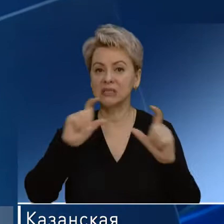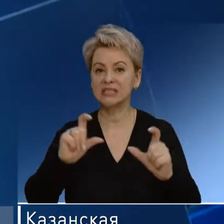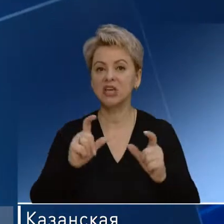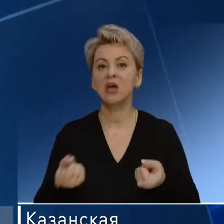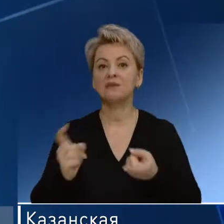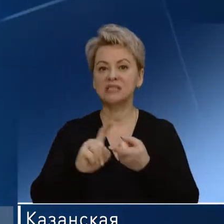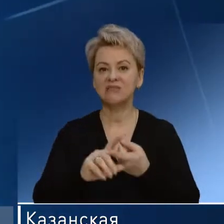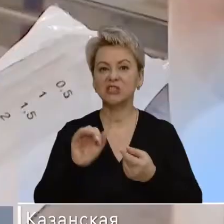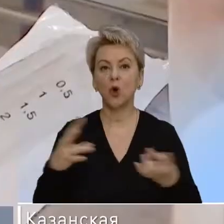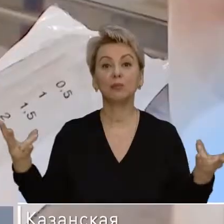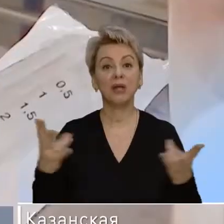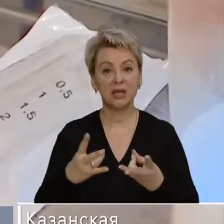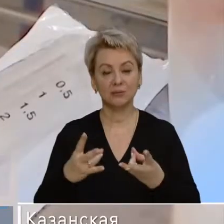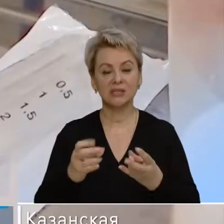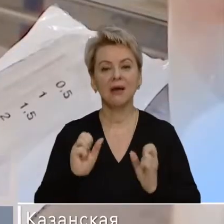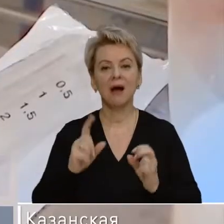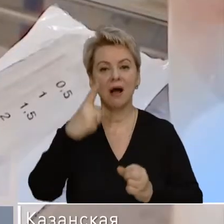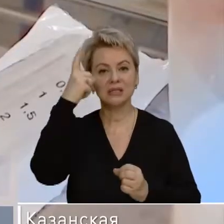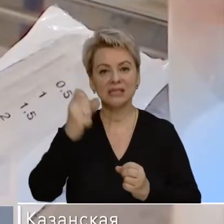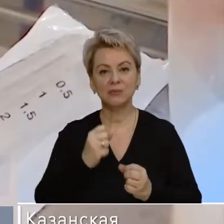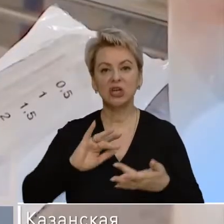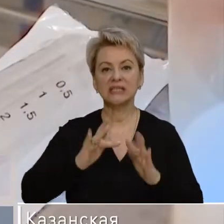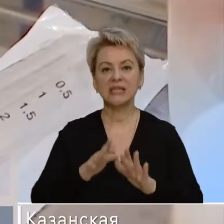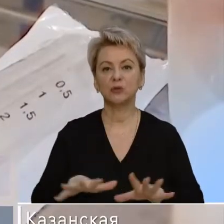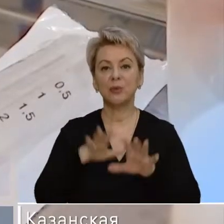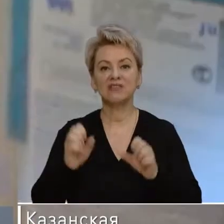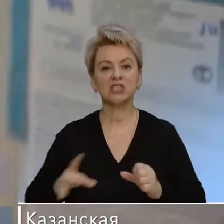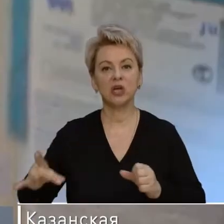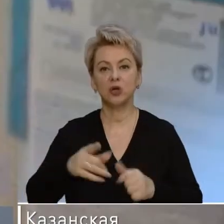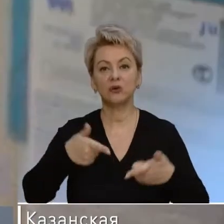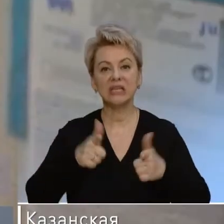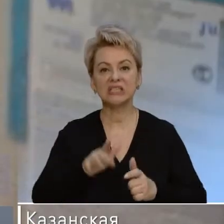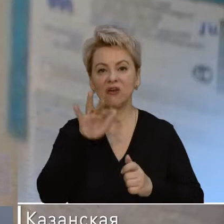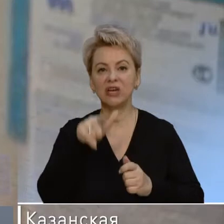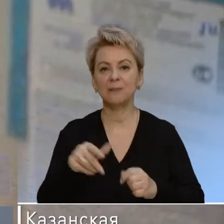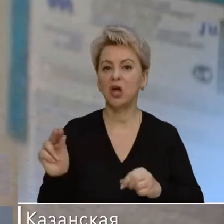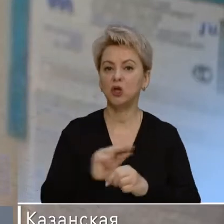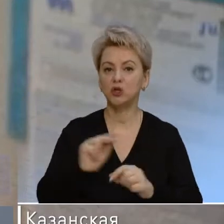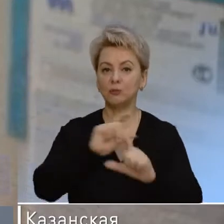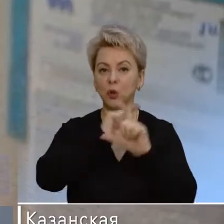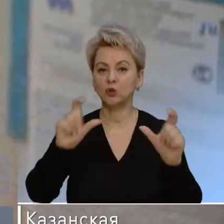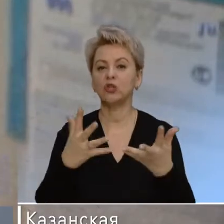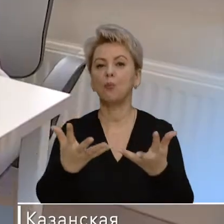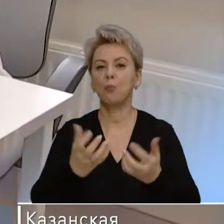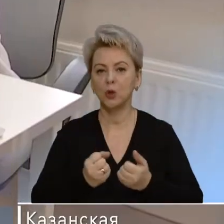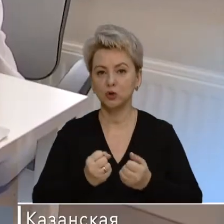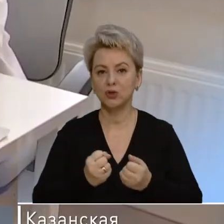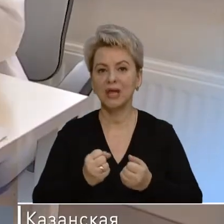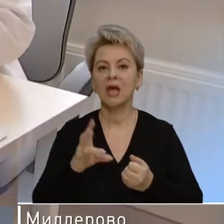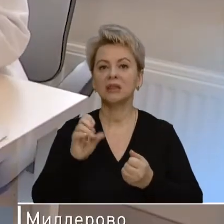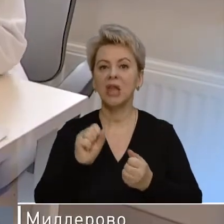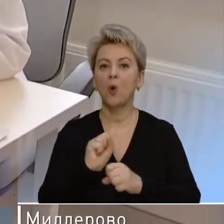образованиями в зависимости от потребности. Как сообщается от правительства региона, в настоящее время лечебные учреждения получают ее